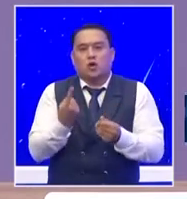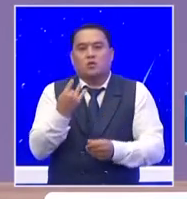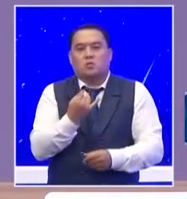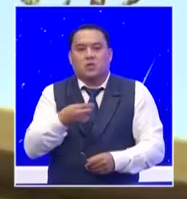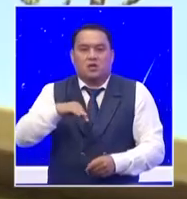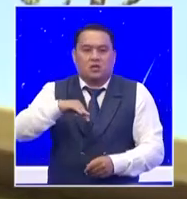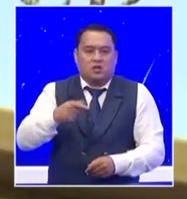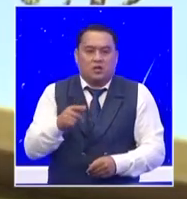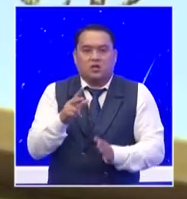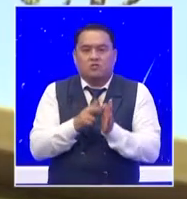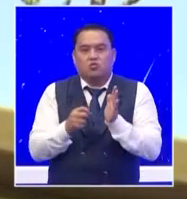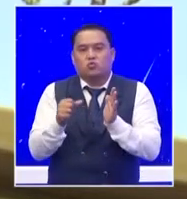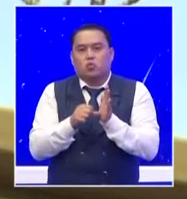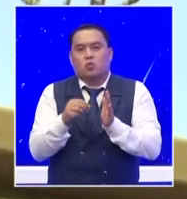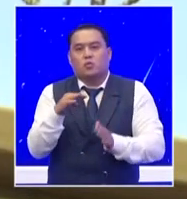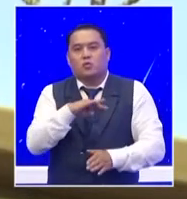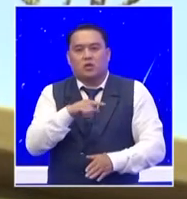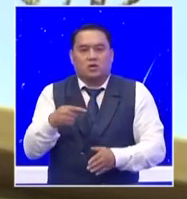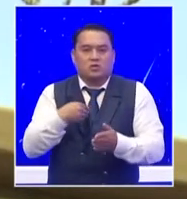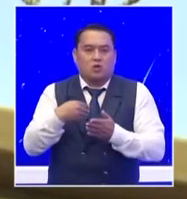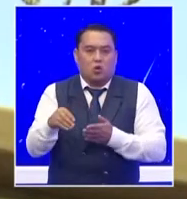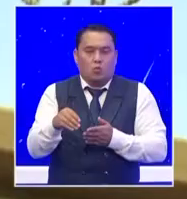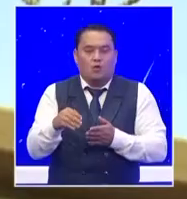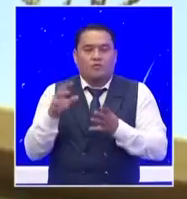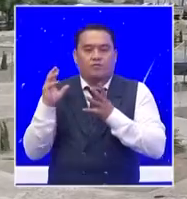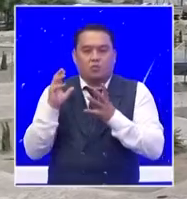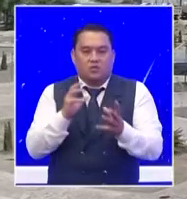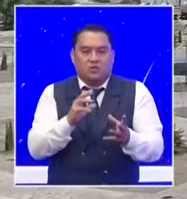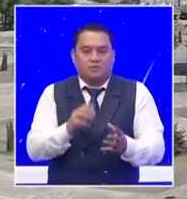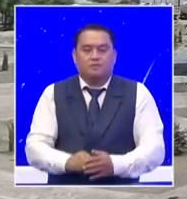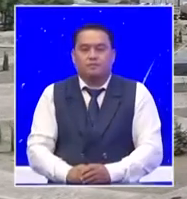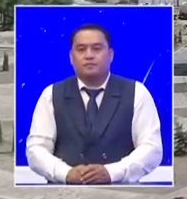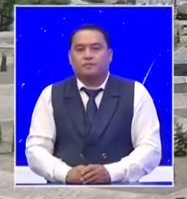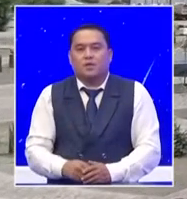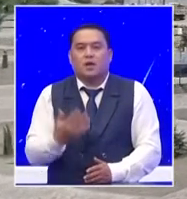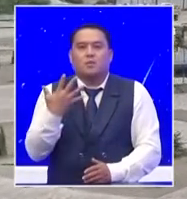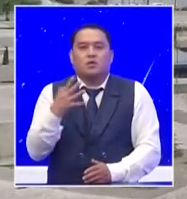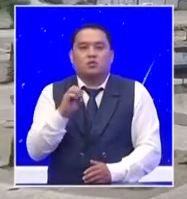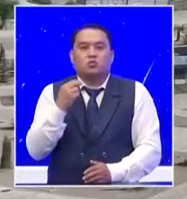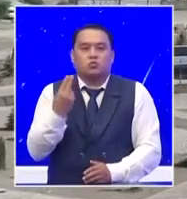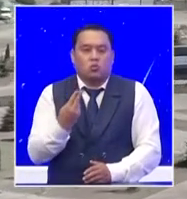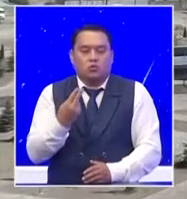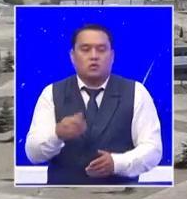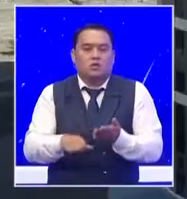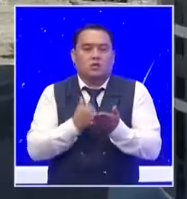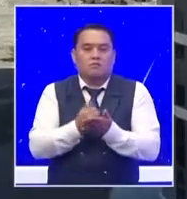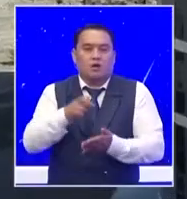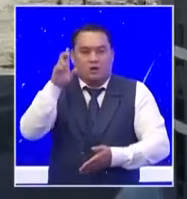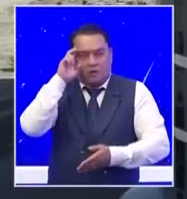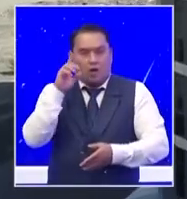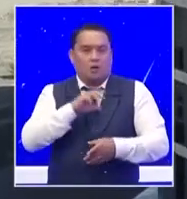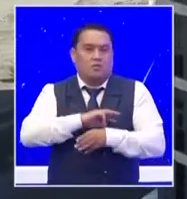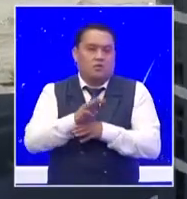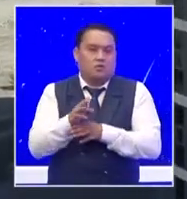1 000 000 000 тенге, 940 миллионов тенге, и закупили вот такие автобусы. Одна из 5 социальных инициатив Елбасы – обеспечение